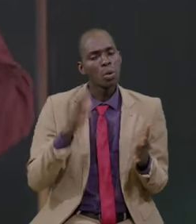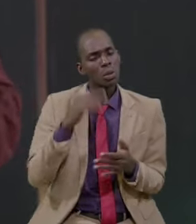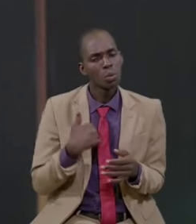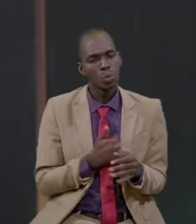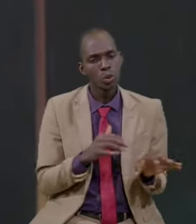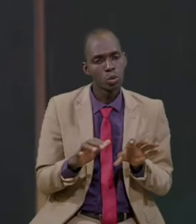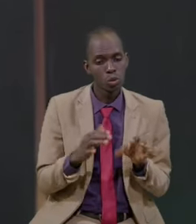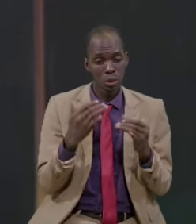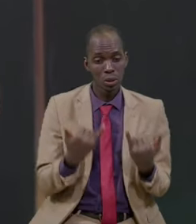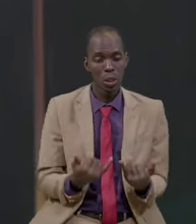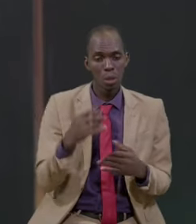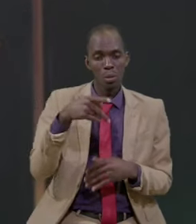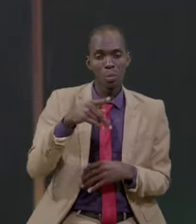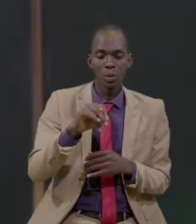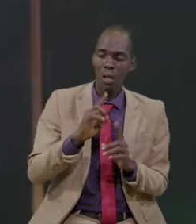et